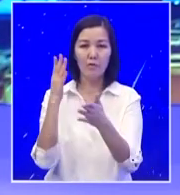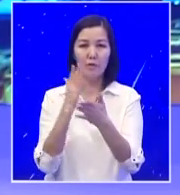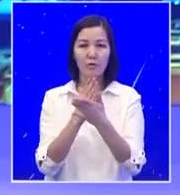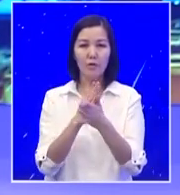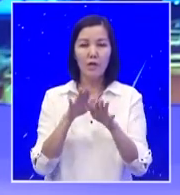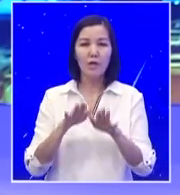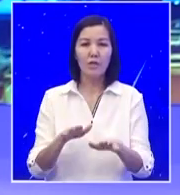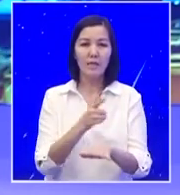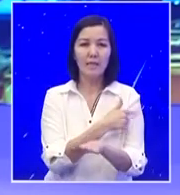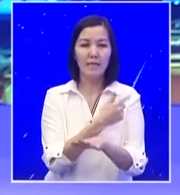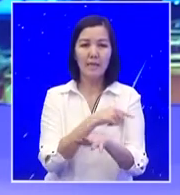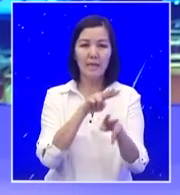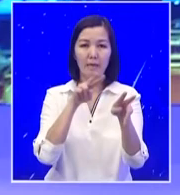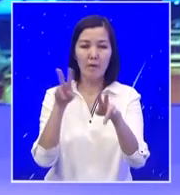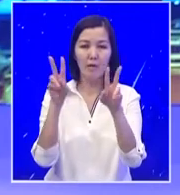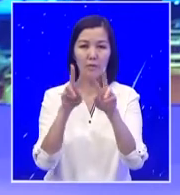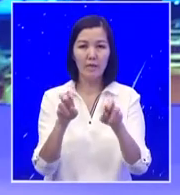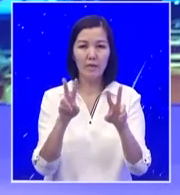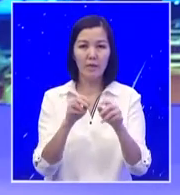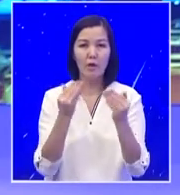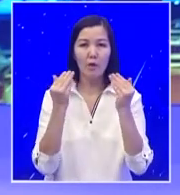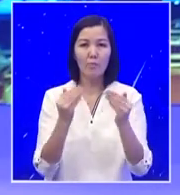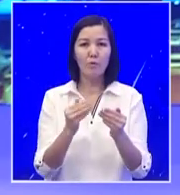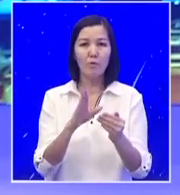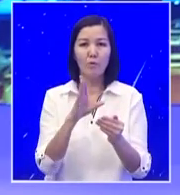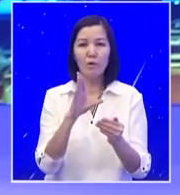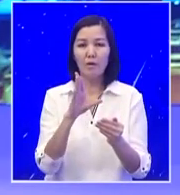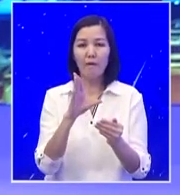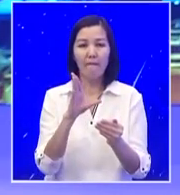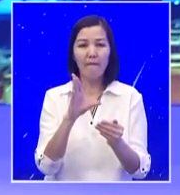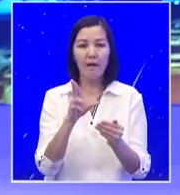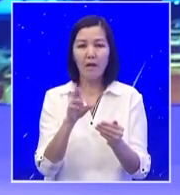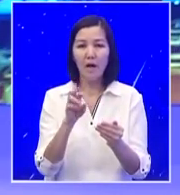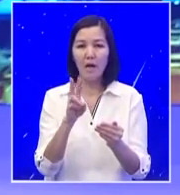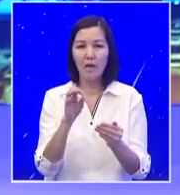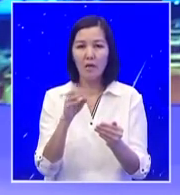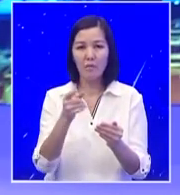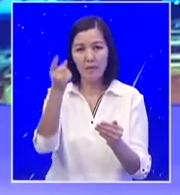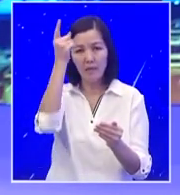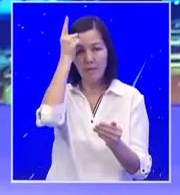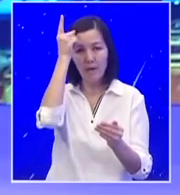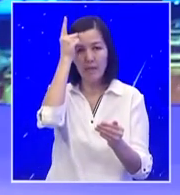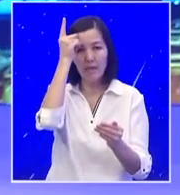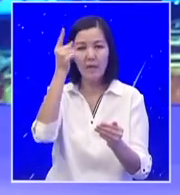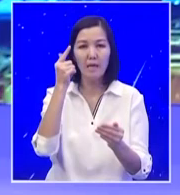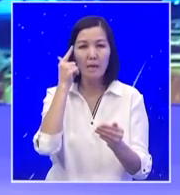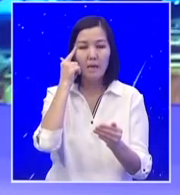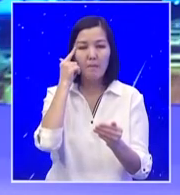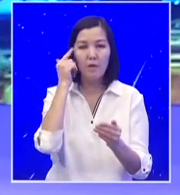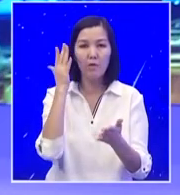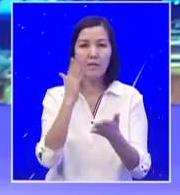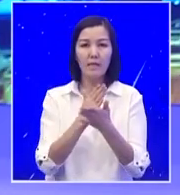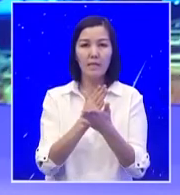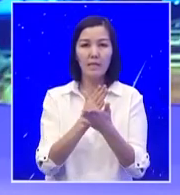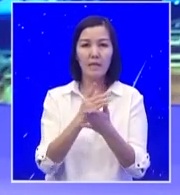Оларда жергілікті дәрігер бақылауда ұстап отыр. Өкінішке қарай бүгін COVID вирусы Германия мен Монголияда да тіркелді. Шеңбері үлкейіп бара жатқан